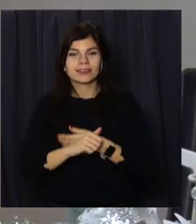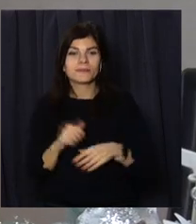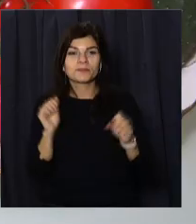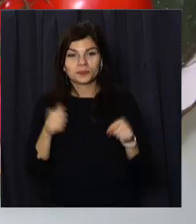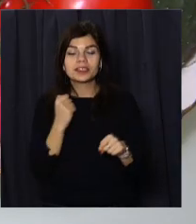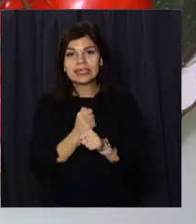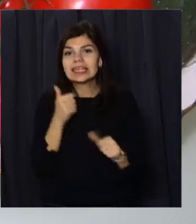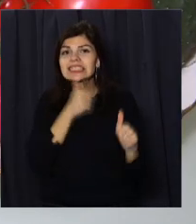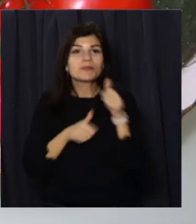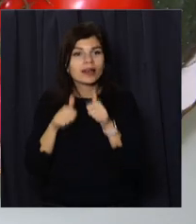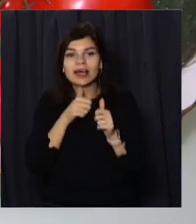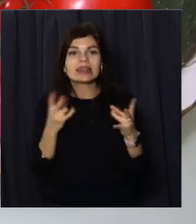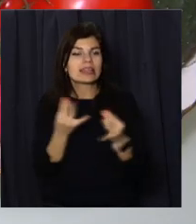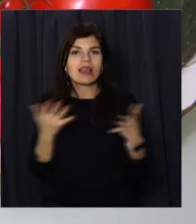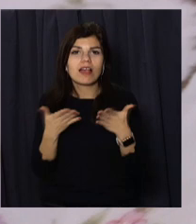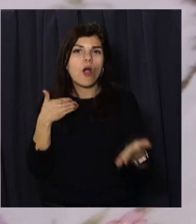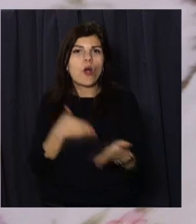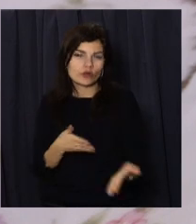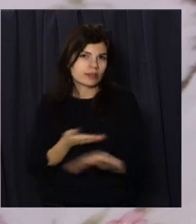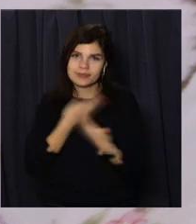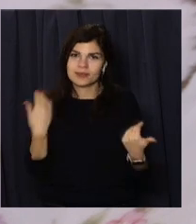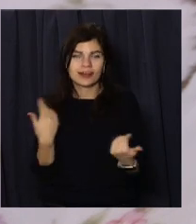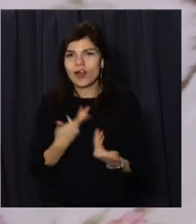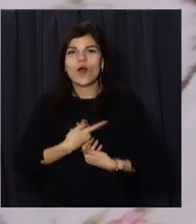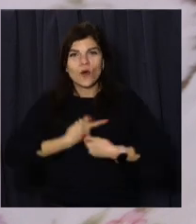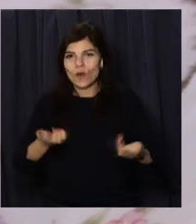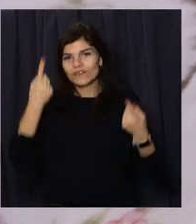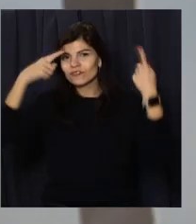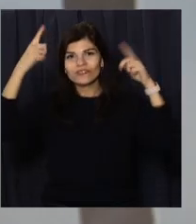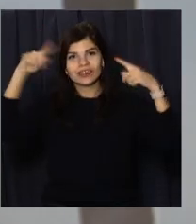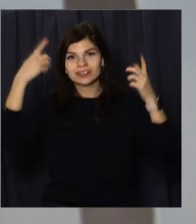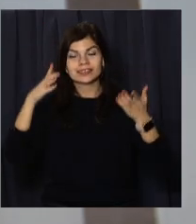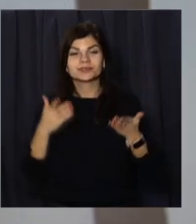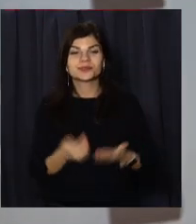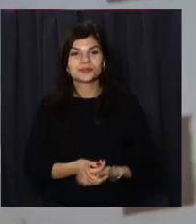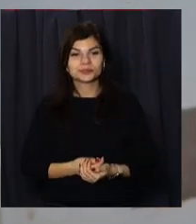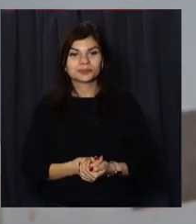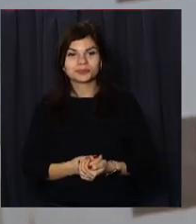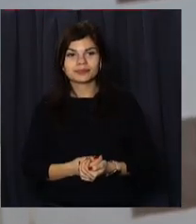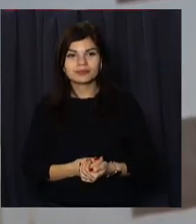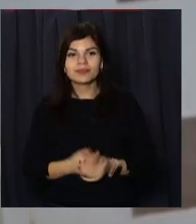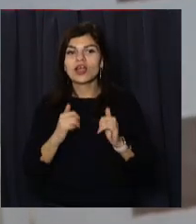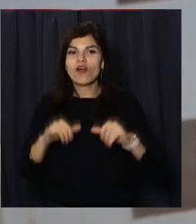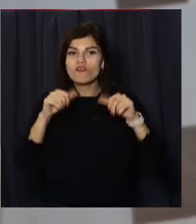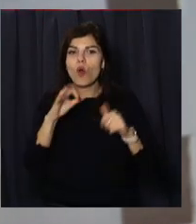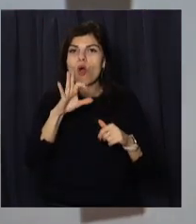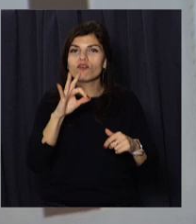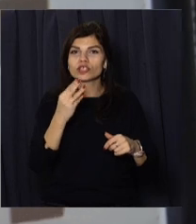вирізці нету. А для оформлення овочів пані Юлія має інші лайфхаки. Ми беремо звичайну пекінську